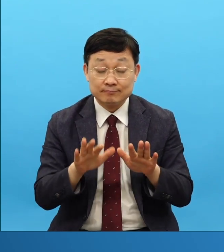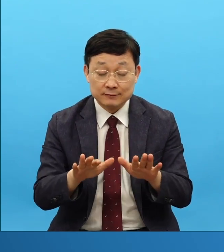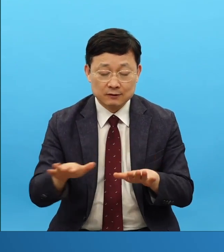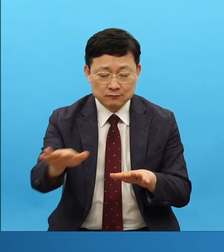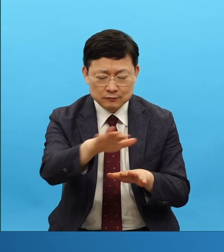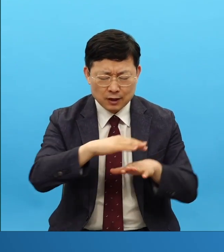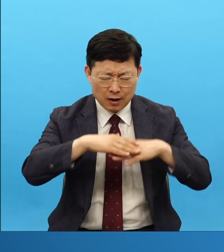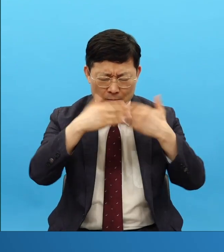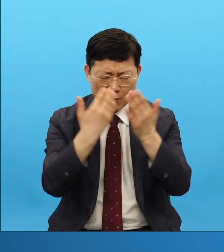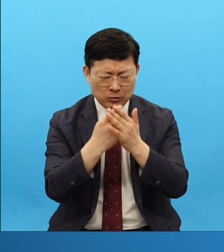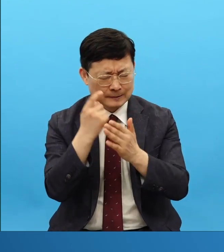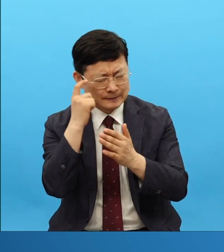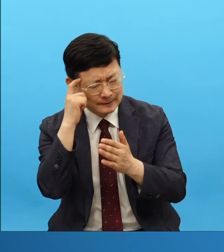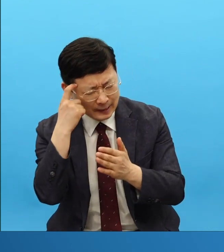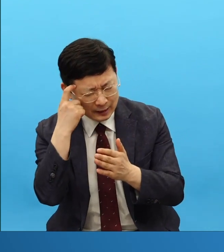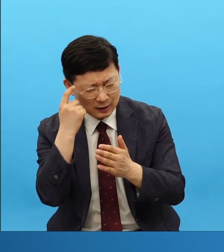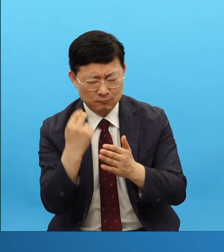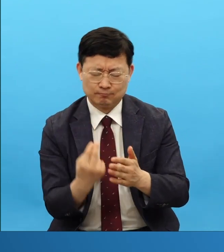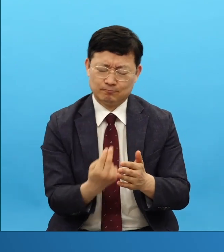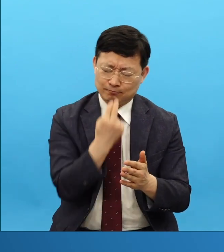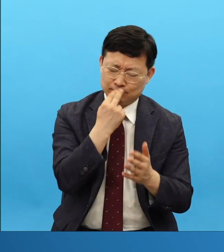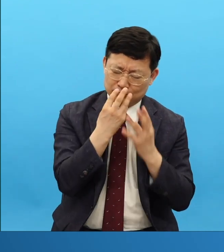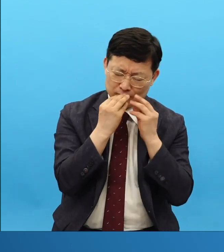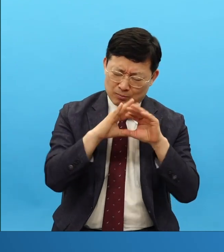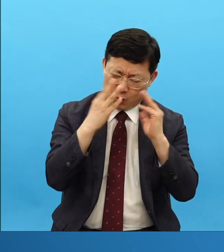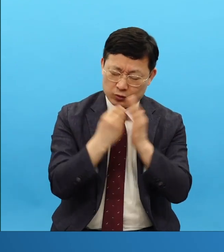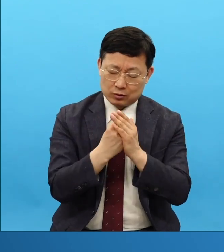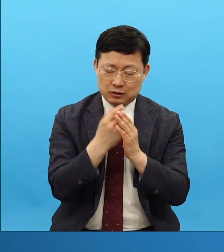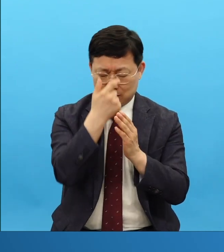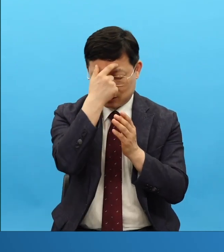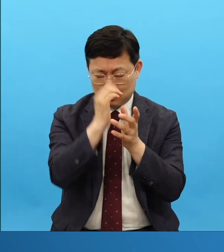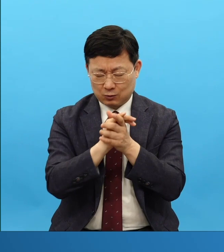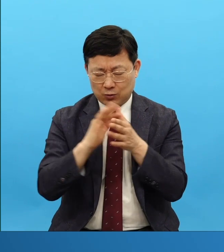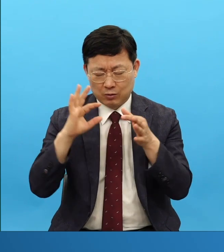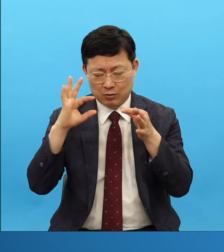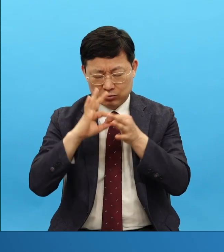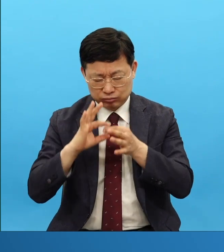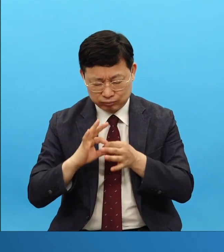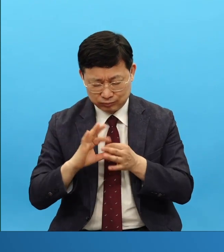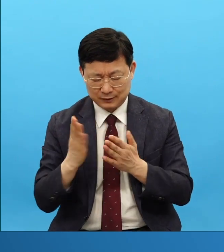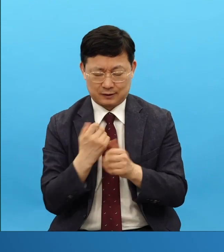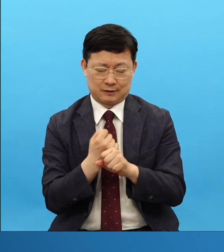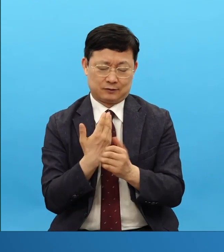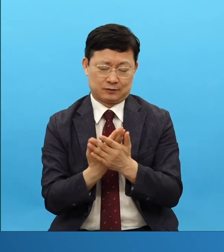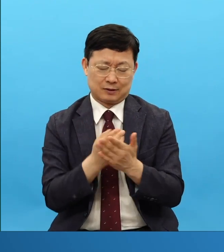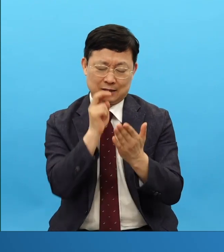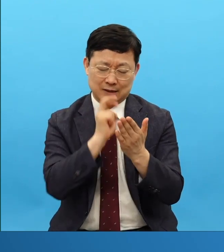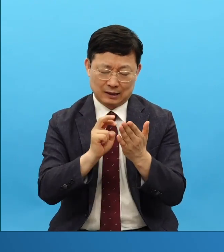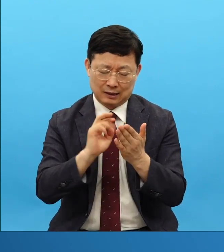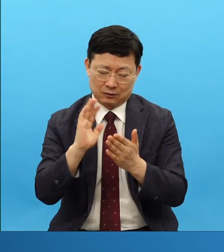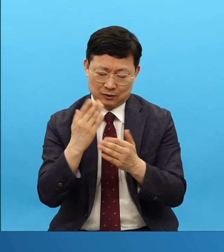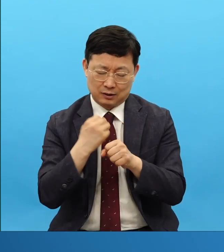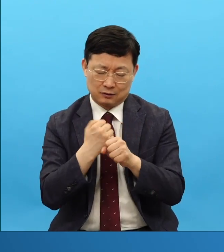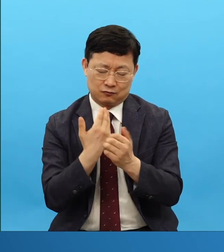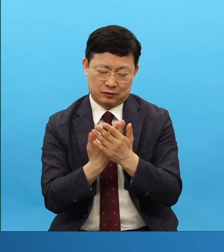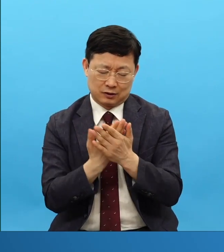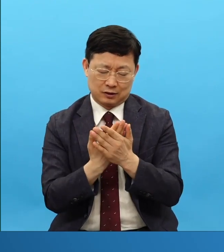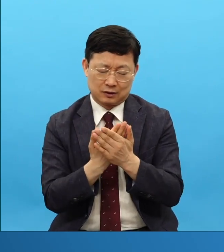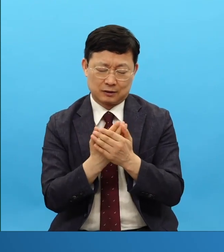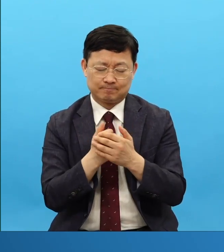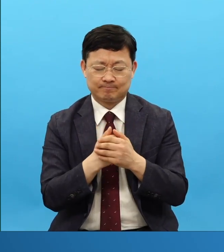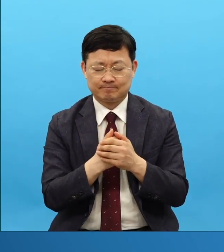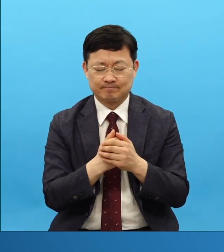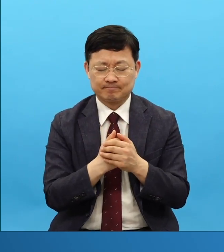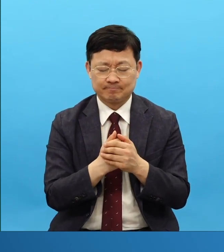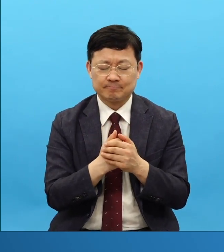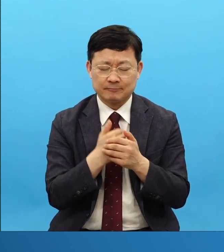우리의 모든 생각과 호흡이 기도가 되게 해주세요. 찬양이 되게 해주세요. 말씀이 되고